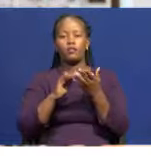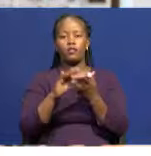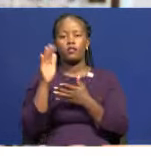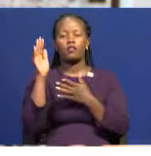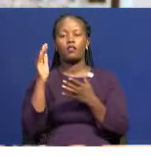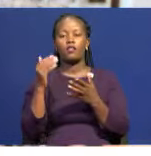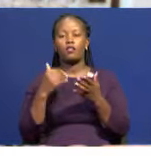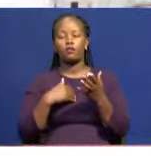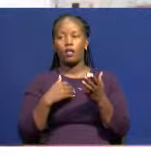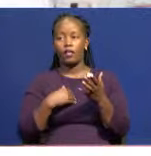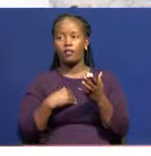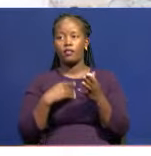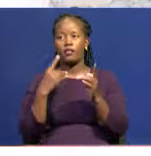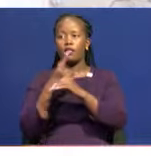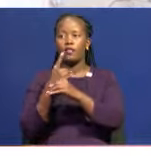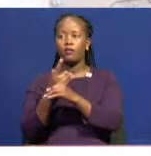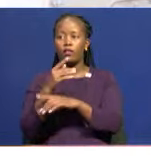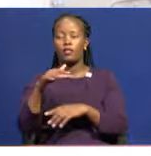vyao hapa.